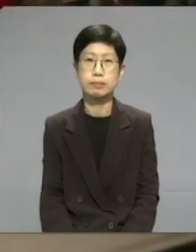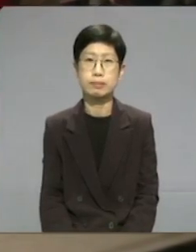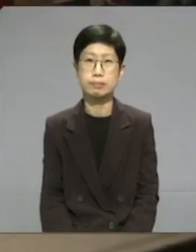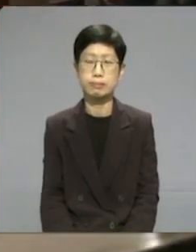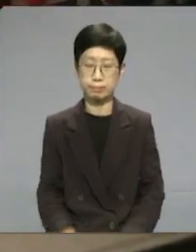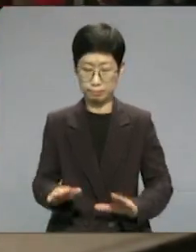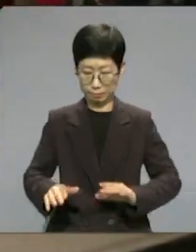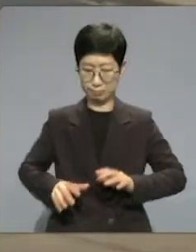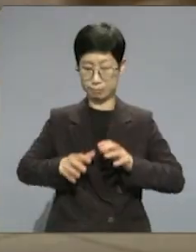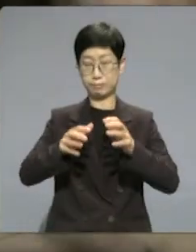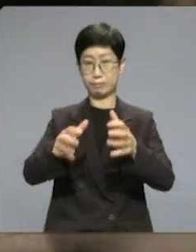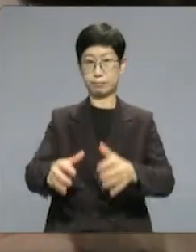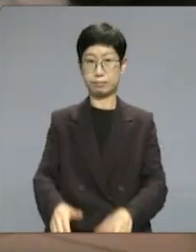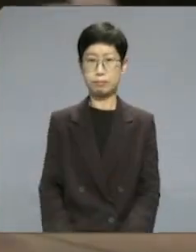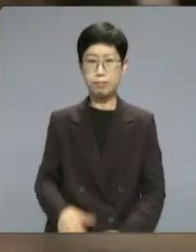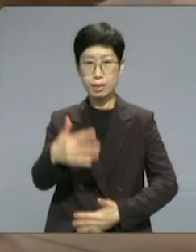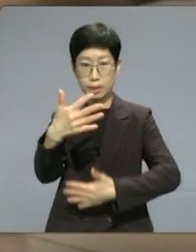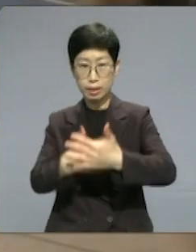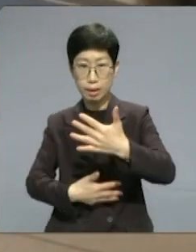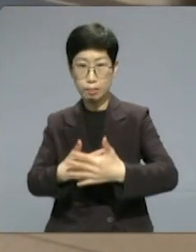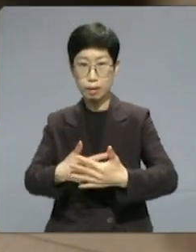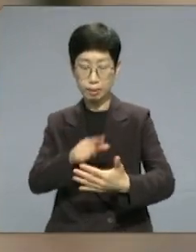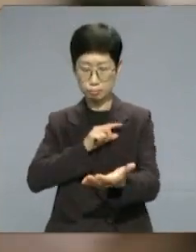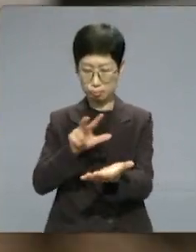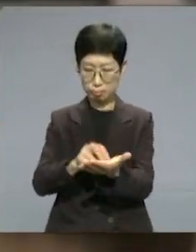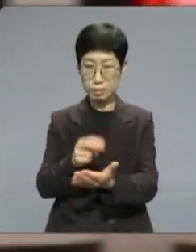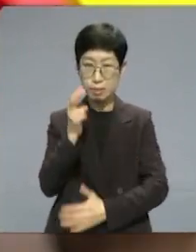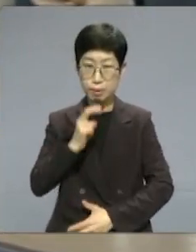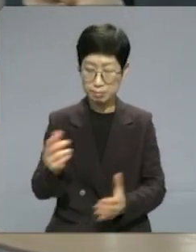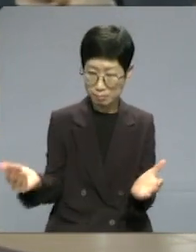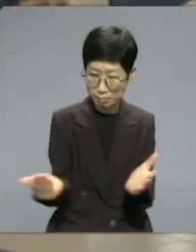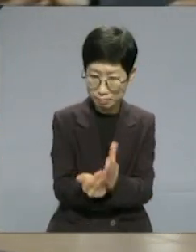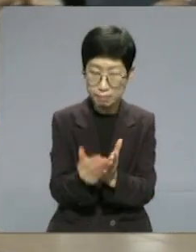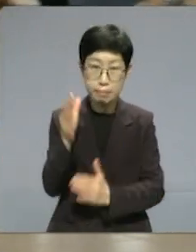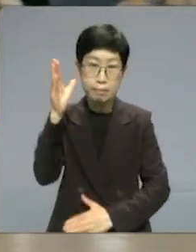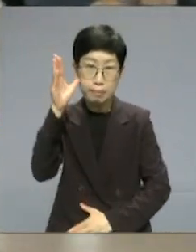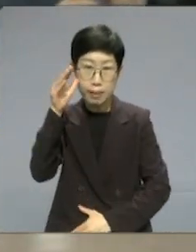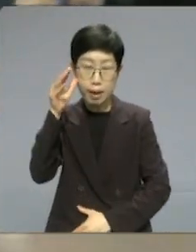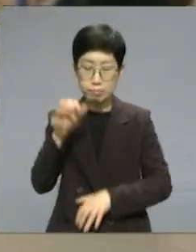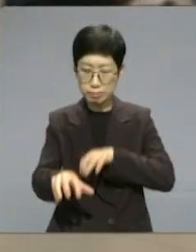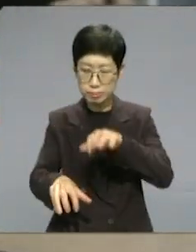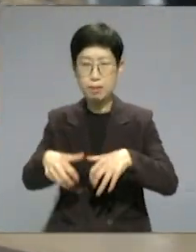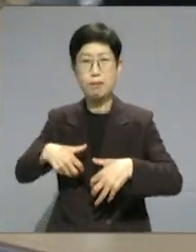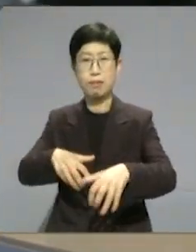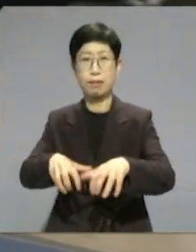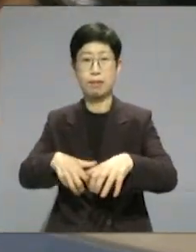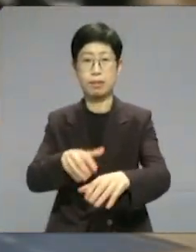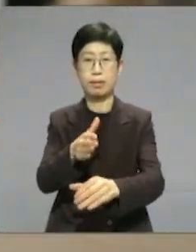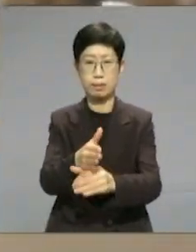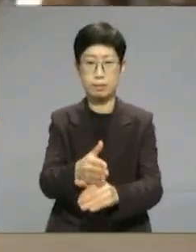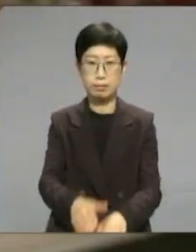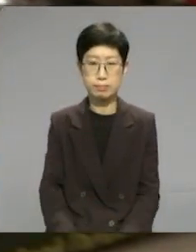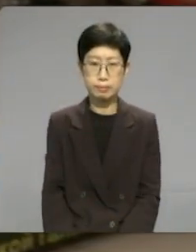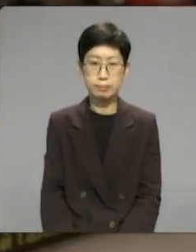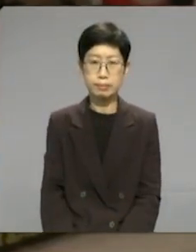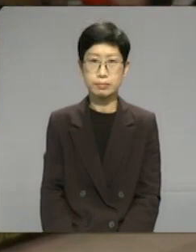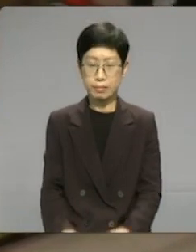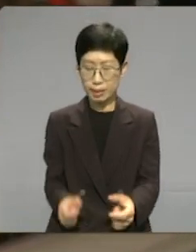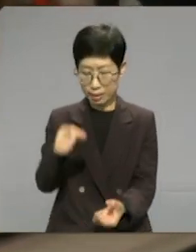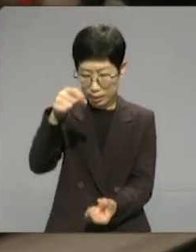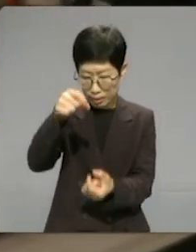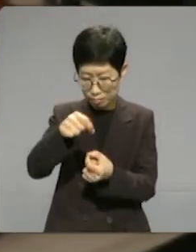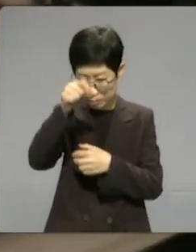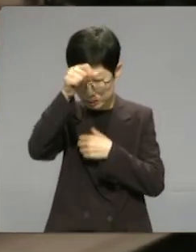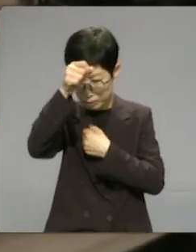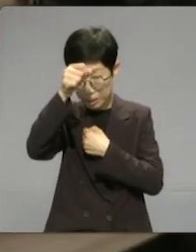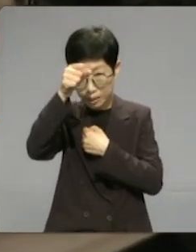오늘의 세계입니다. 영화 스타워즈 주제가에 맞춰 웰시코기가 위풍당당 행진합니다. 짧고 앙증맞은